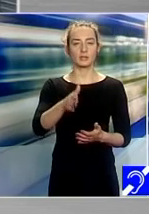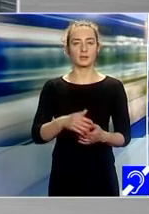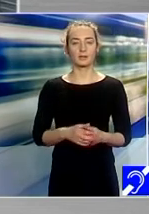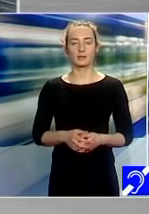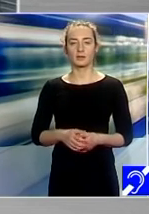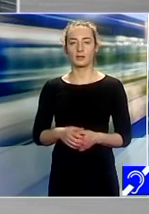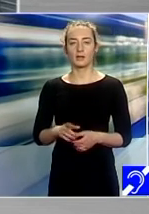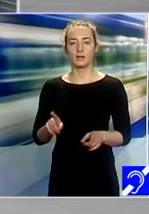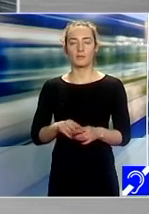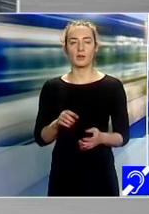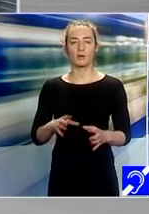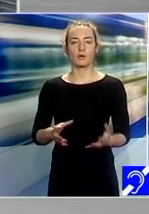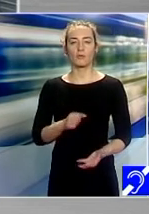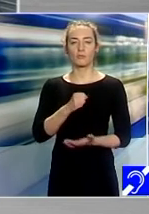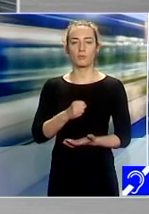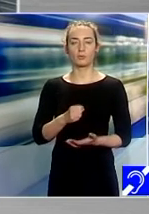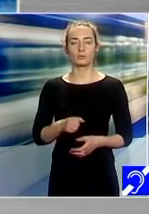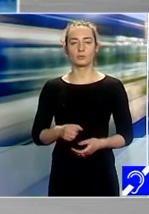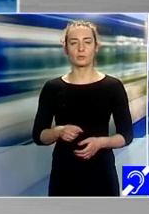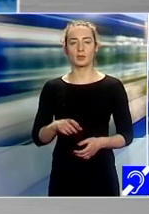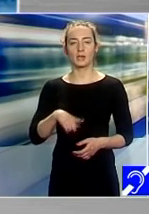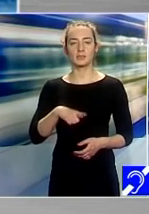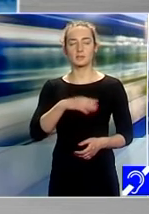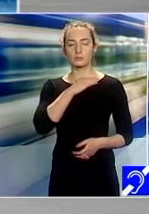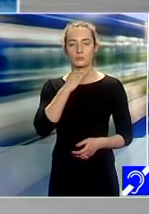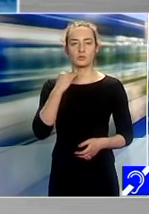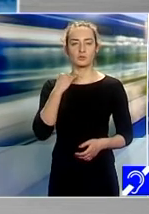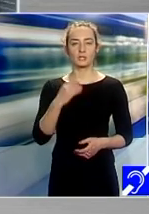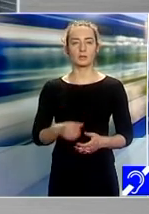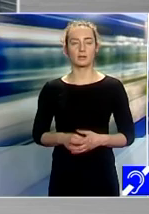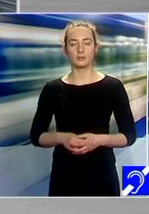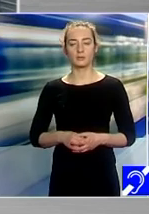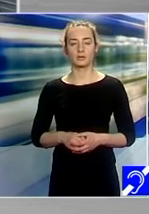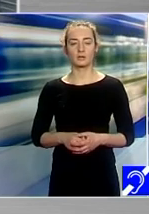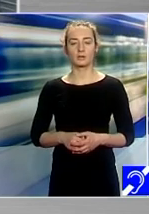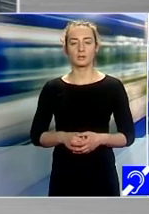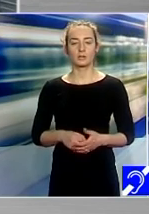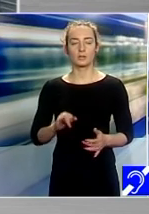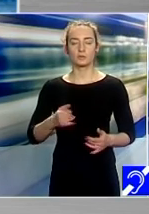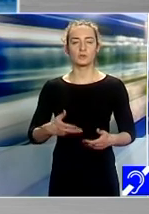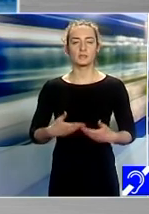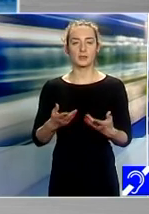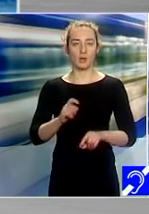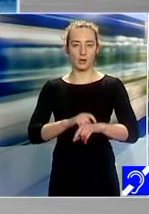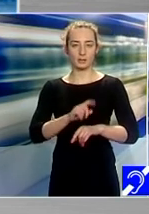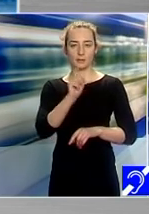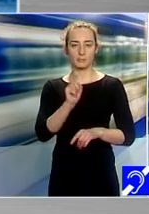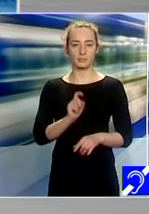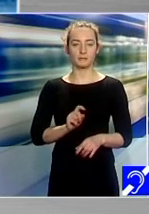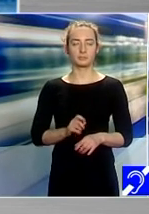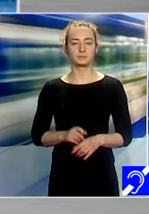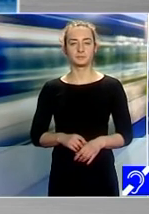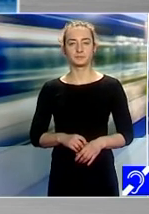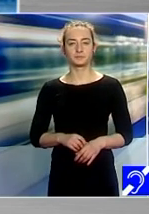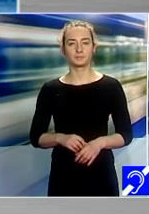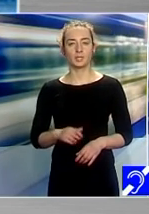alocate, cam din aceste fonduri... Fondurile sunt suficiente. Sunt suficiente? Fondurile... Se alocă la timp? Vă spun aici un paradox. Știu că sunt programe unde au fost probleme.